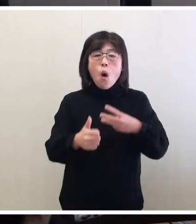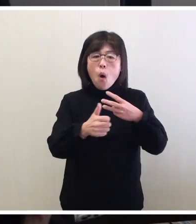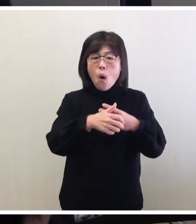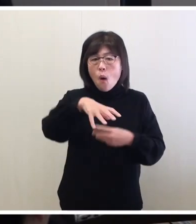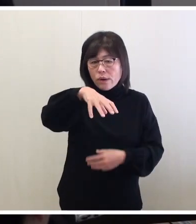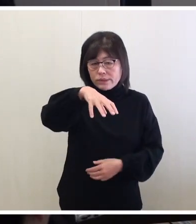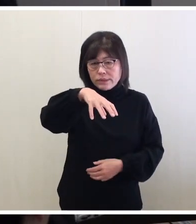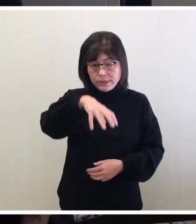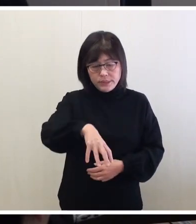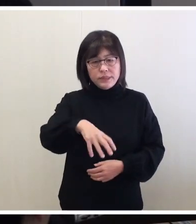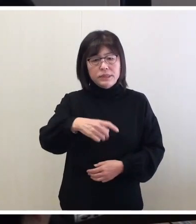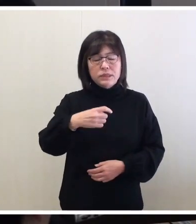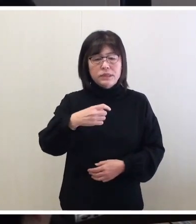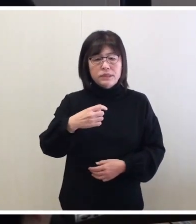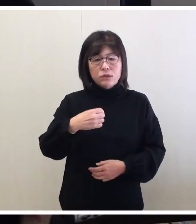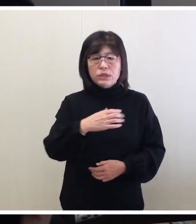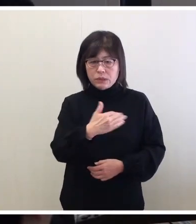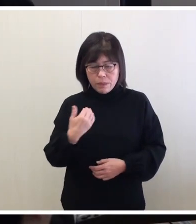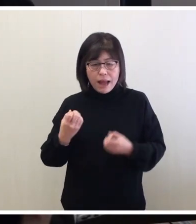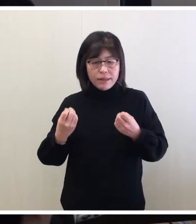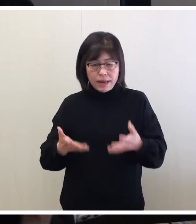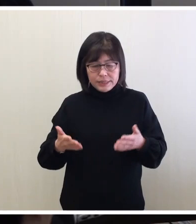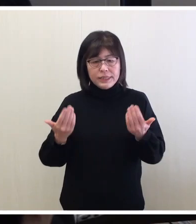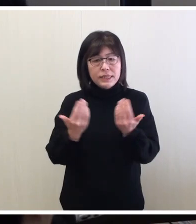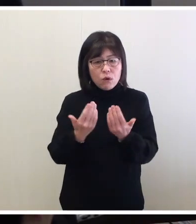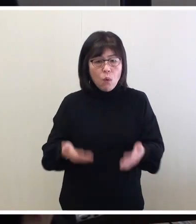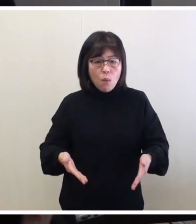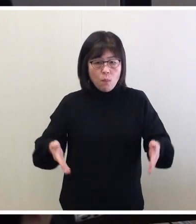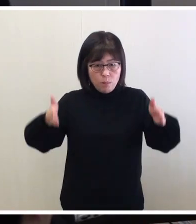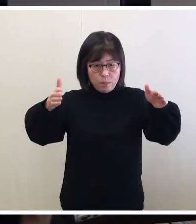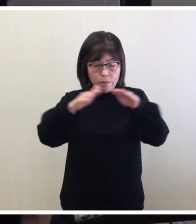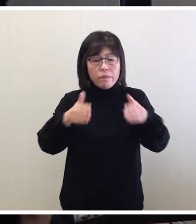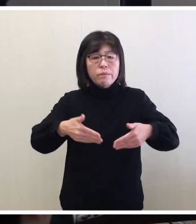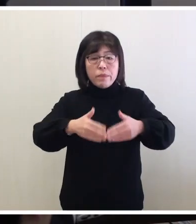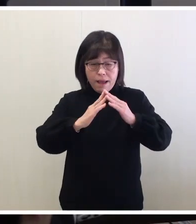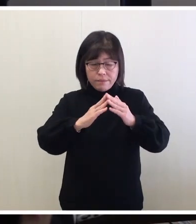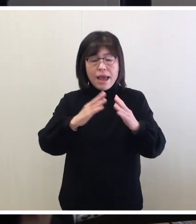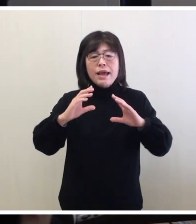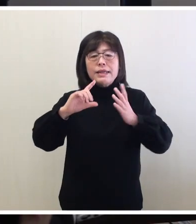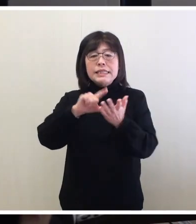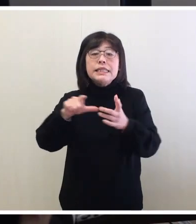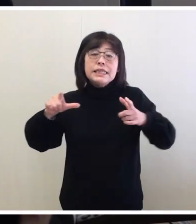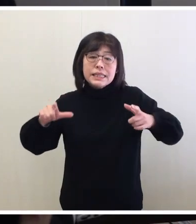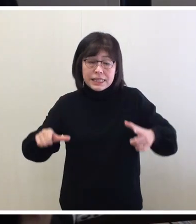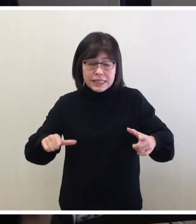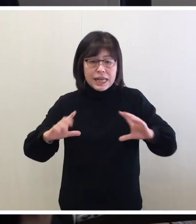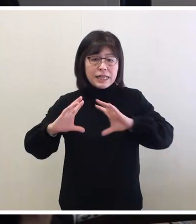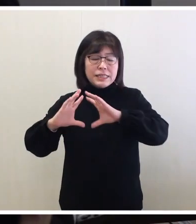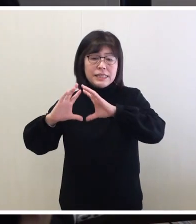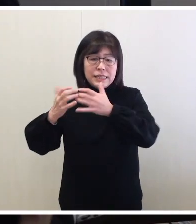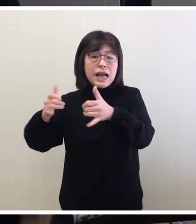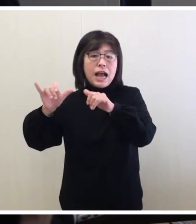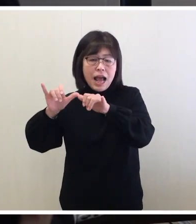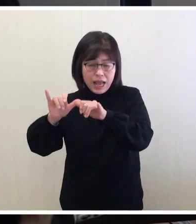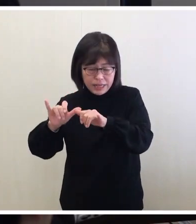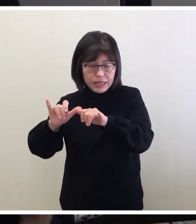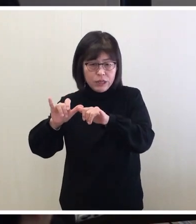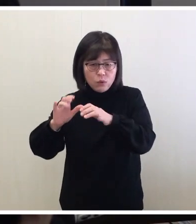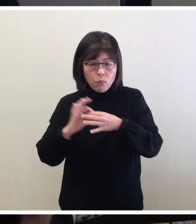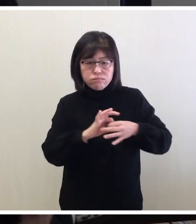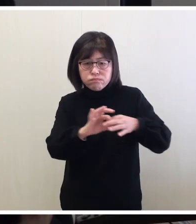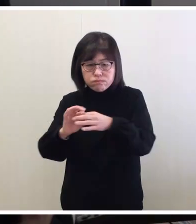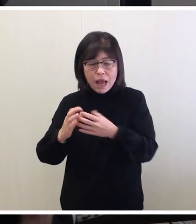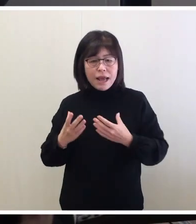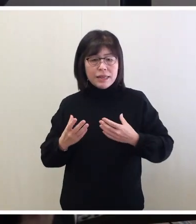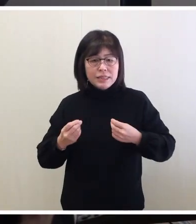神戸王子の地に新たなキャンパスを作り、地域や社会、世界の人々と共同し